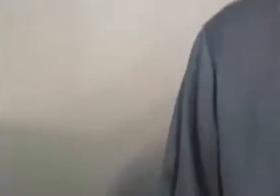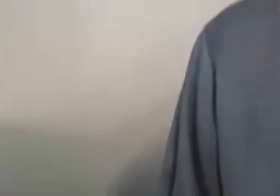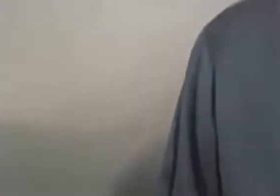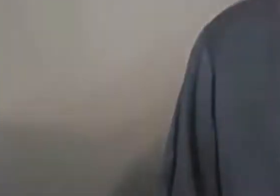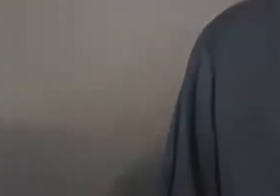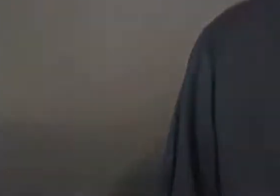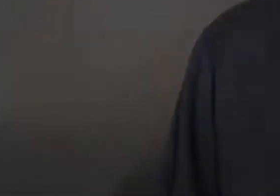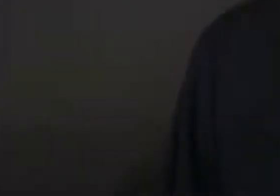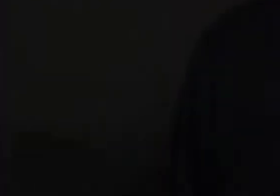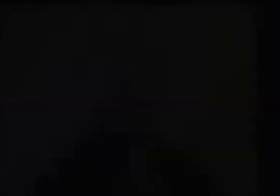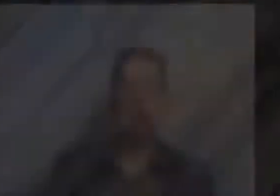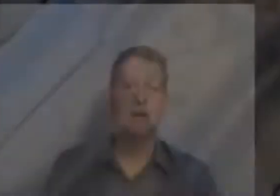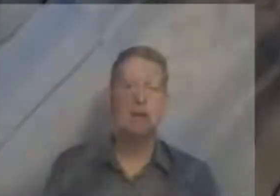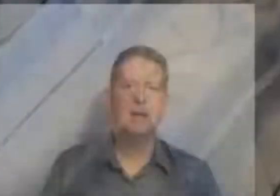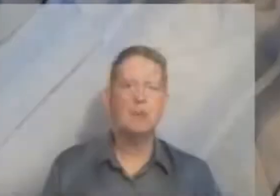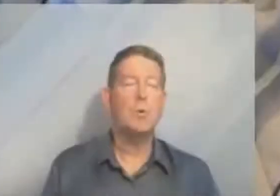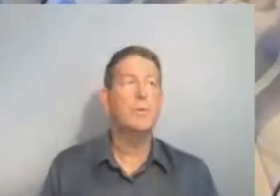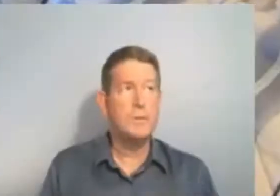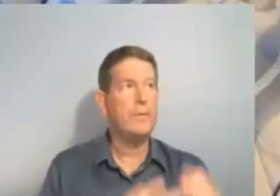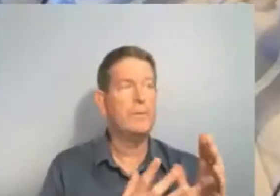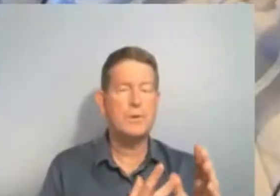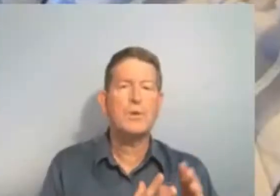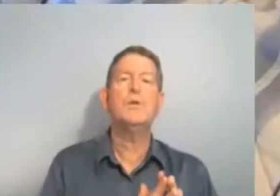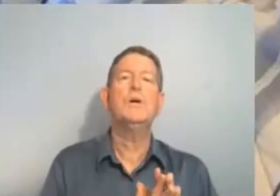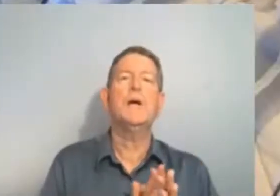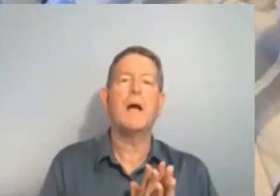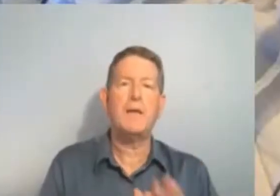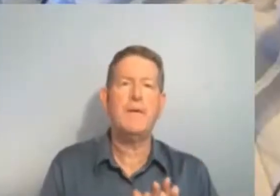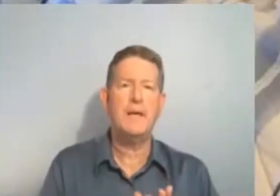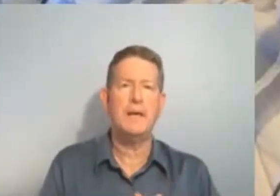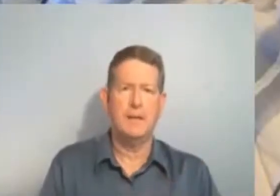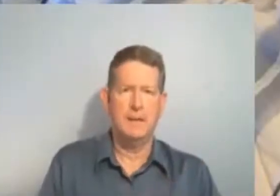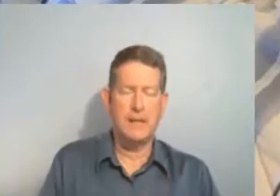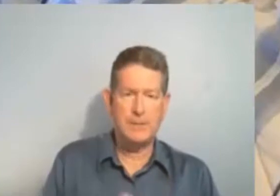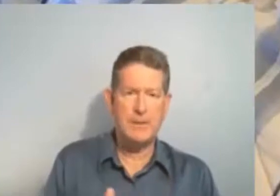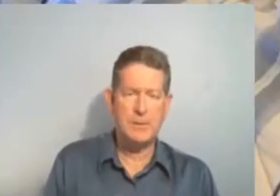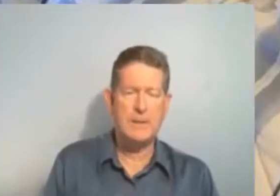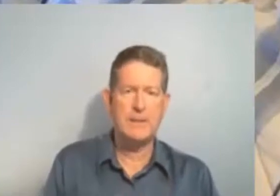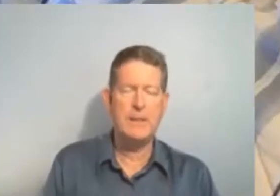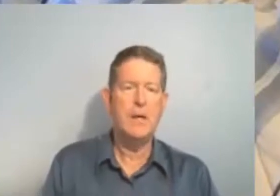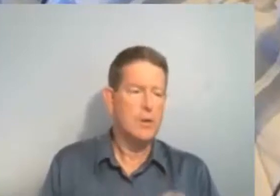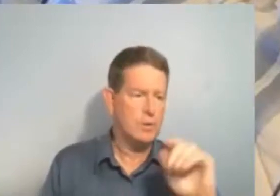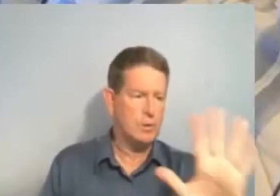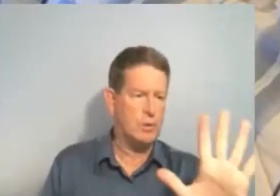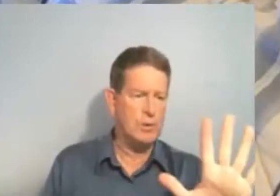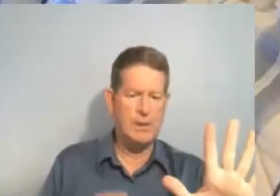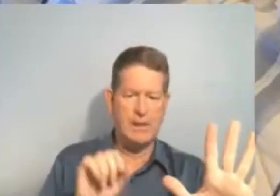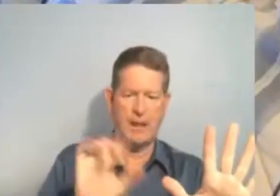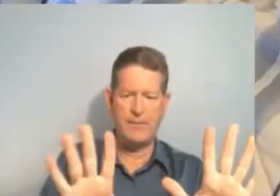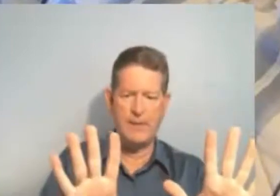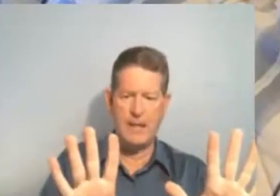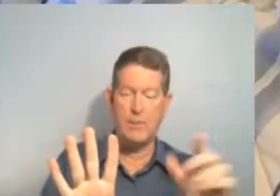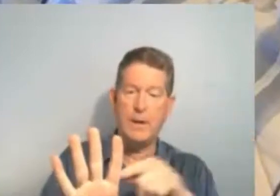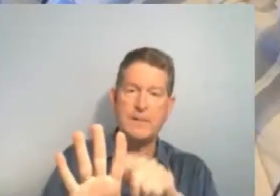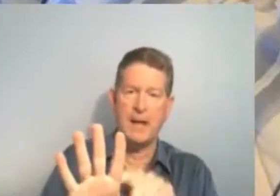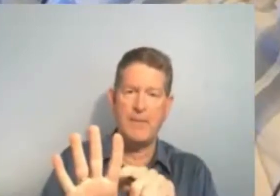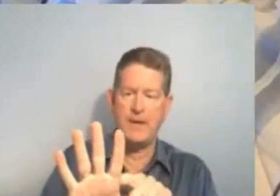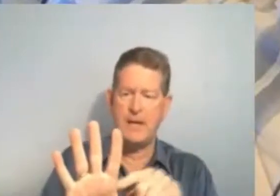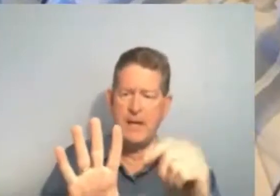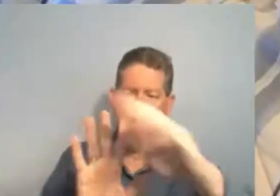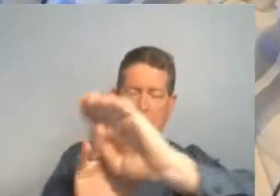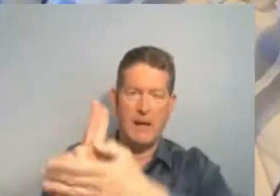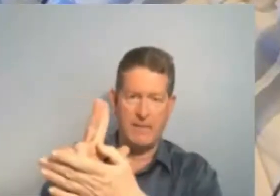routine quotidienne. Donc, nous avons se réveiller, l'expression ici, se réveiller. Le